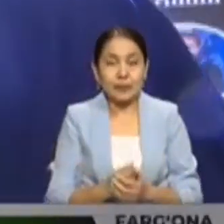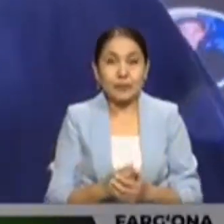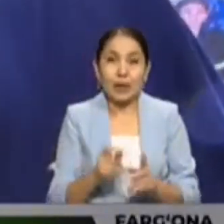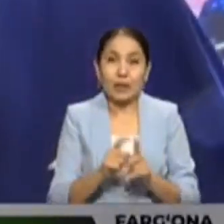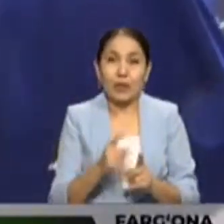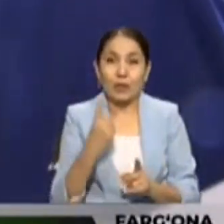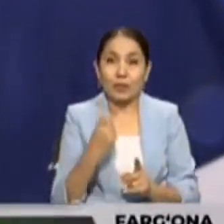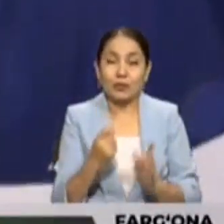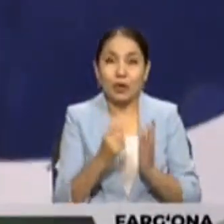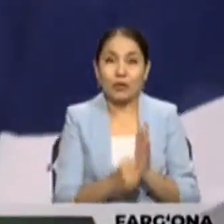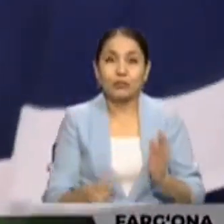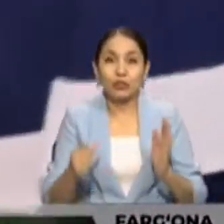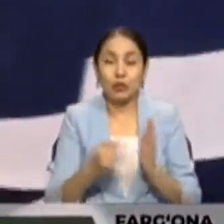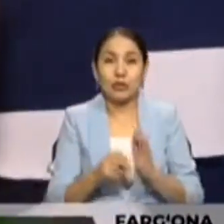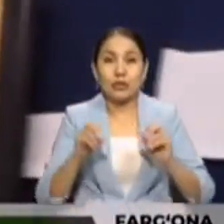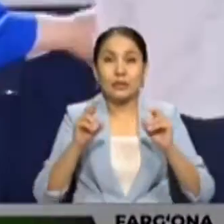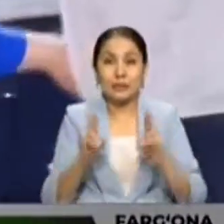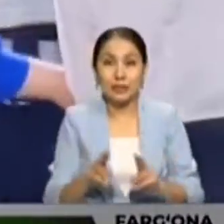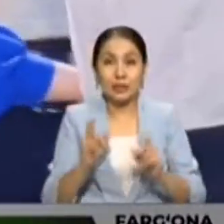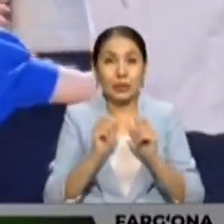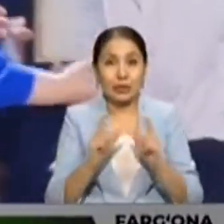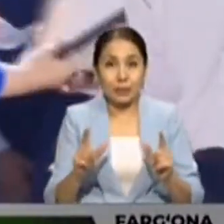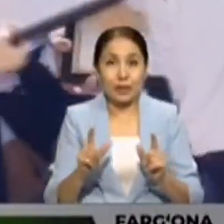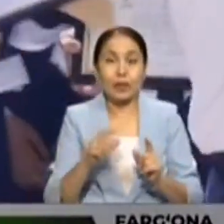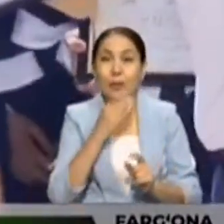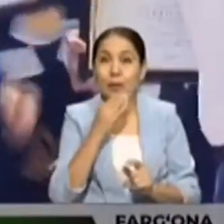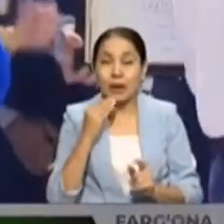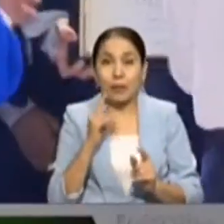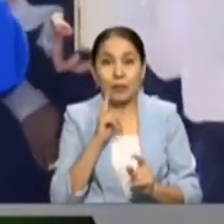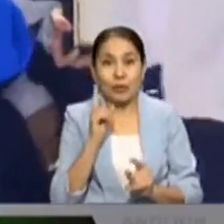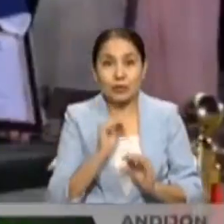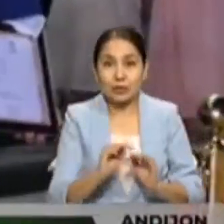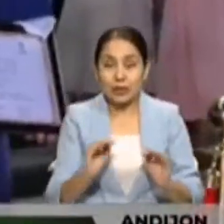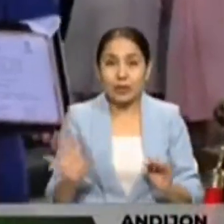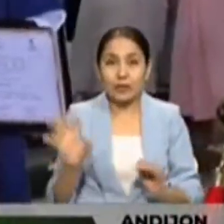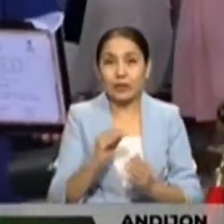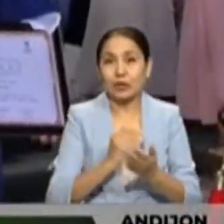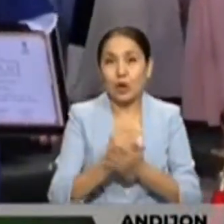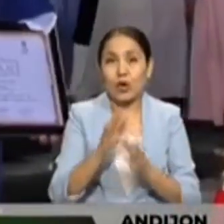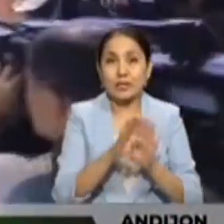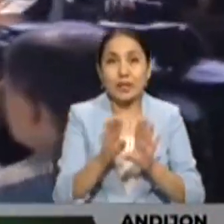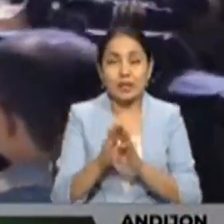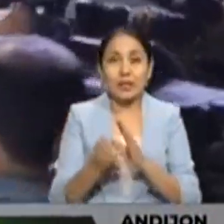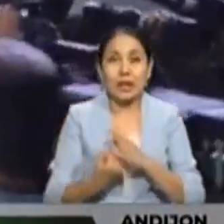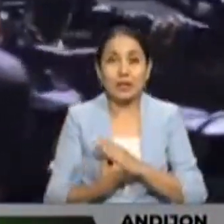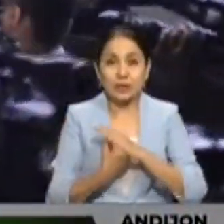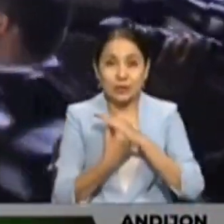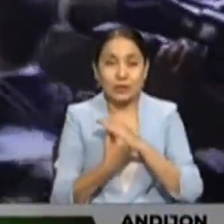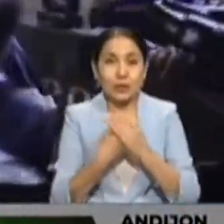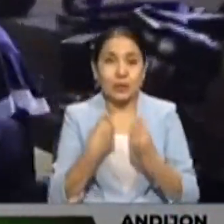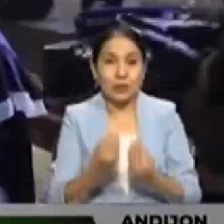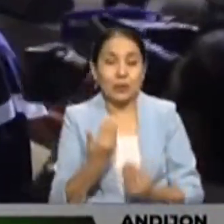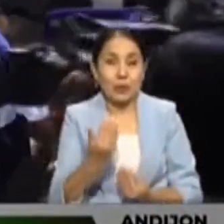va 166 ta ixtisoslashtirilgan maktablarda minglab yoshlar uchun yuqori standartlar asosidagi sharoitlar yaratilgan